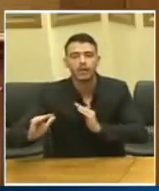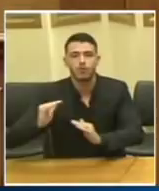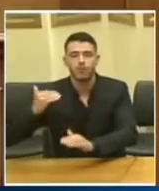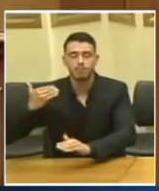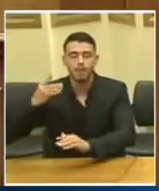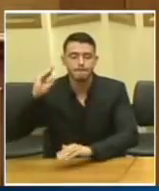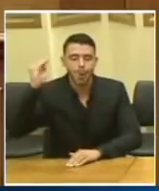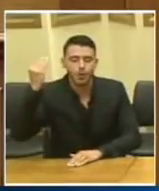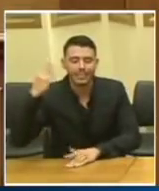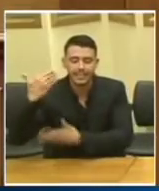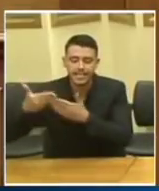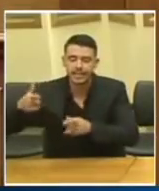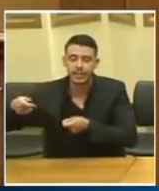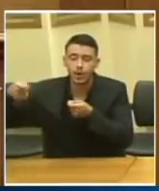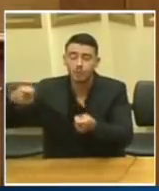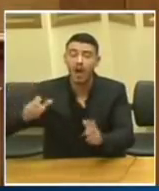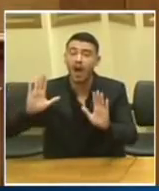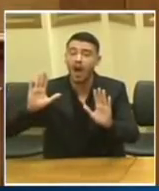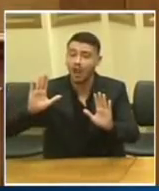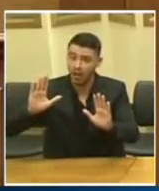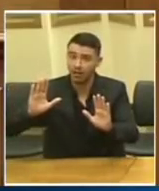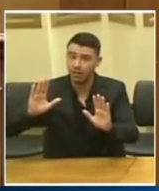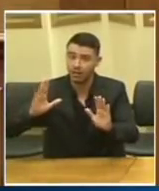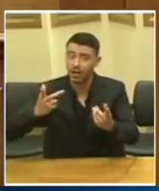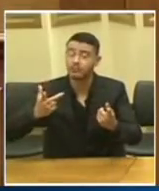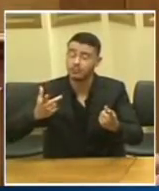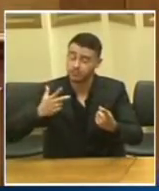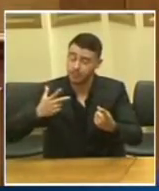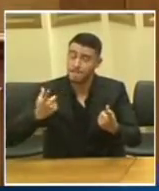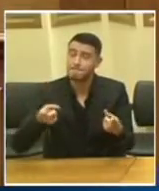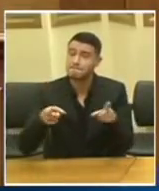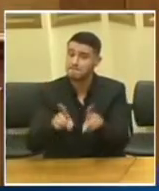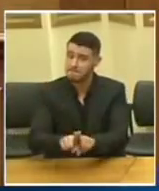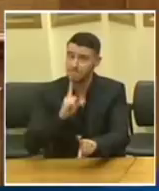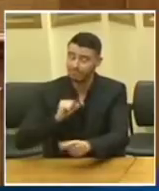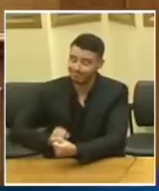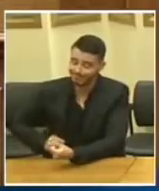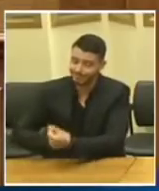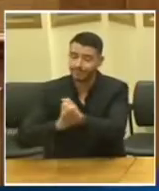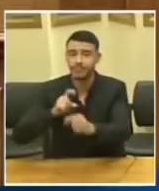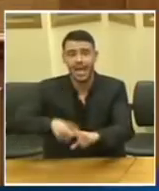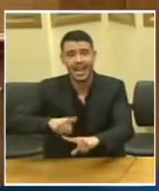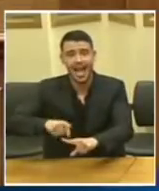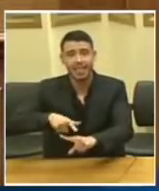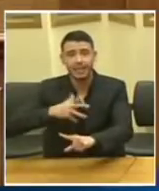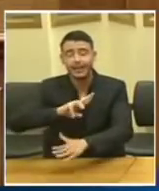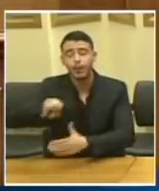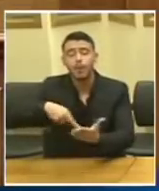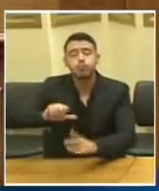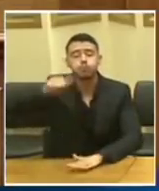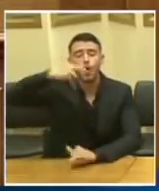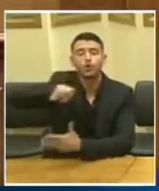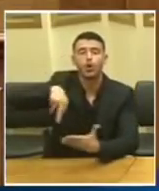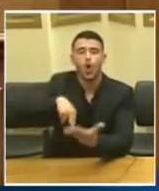ταυτόχρονα να κάνουμε την Ελλάδα πρωταγωνίστρια δύναμη συνεργασίας και συνανάπτυξης στα Βαλκάνια. Ηγέτιδα